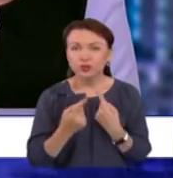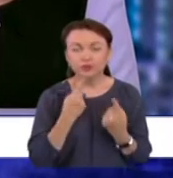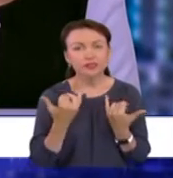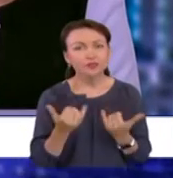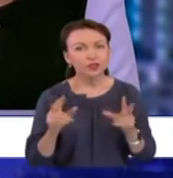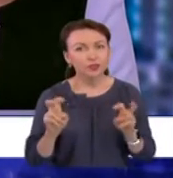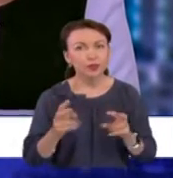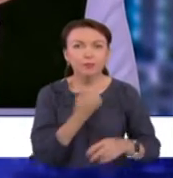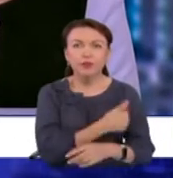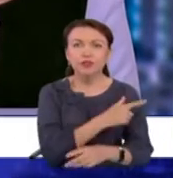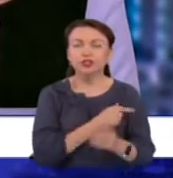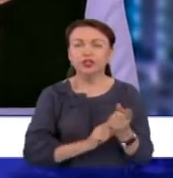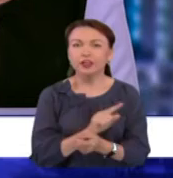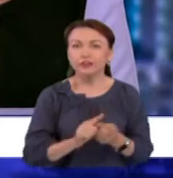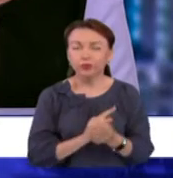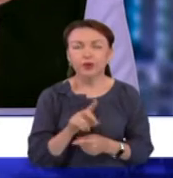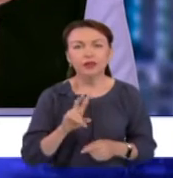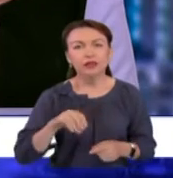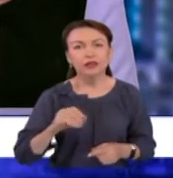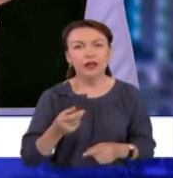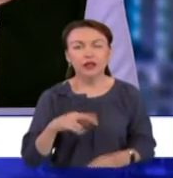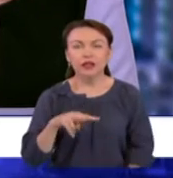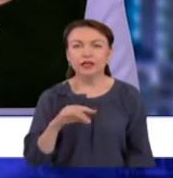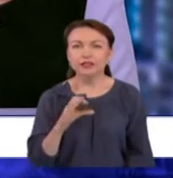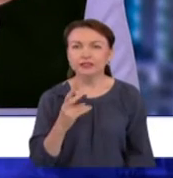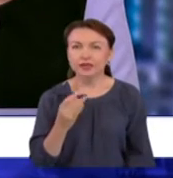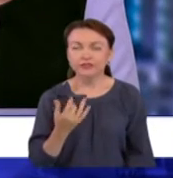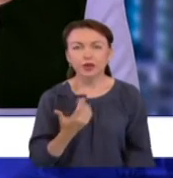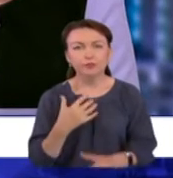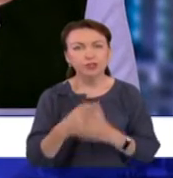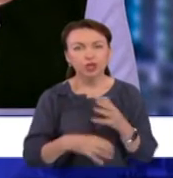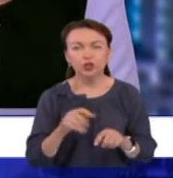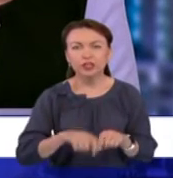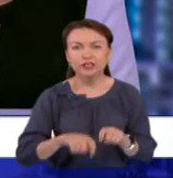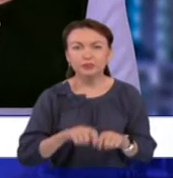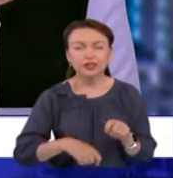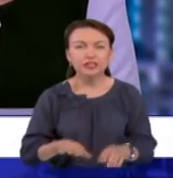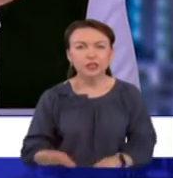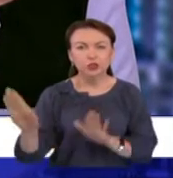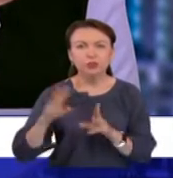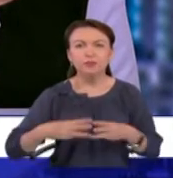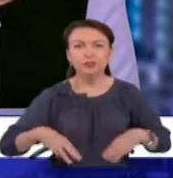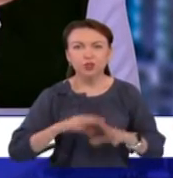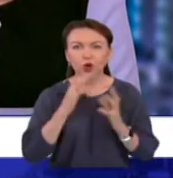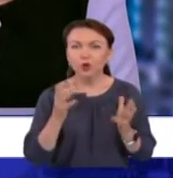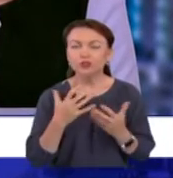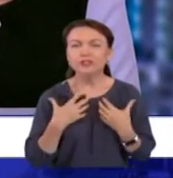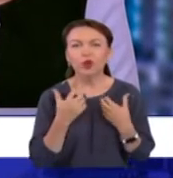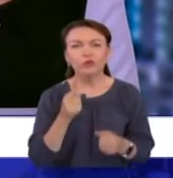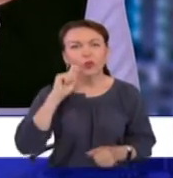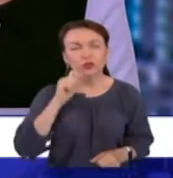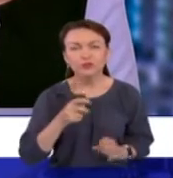говоримо про медичну реформу. Наталія Лісневська, міжнародний експерт у сфері медицини, заступник міністра охорони здоров'я України у